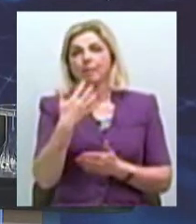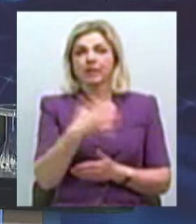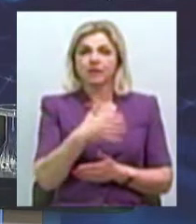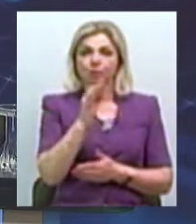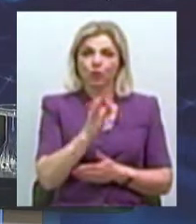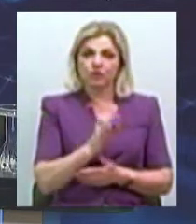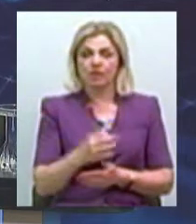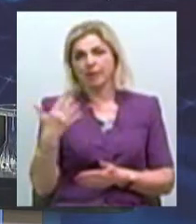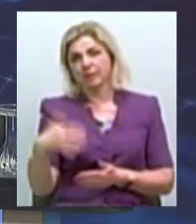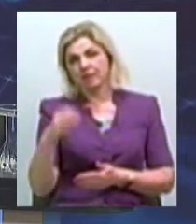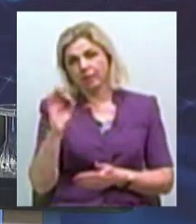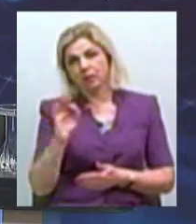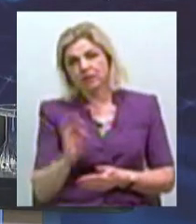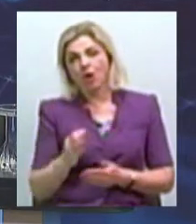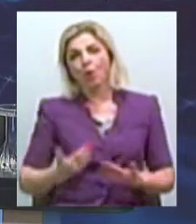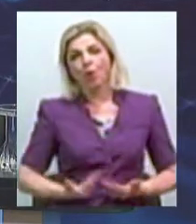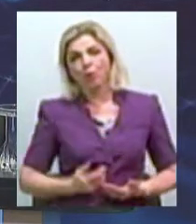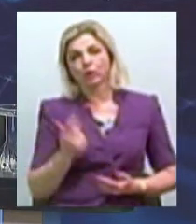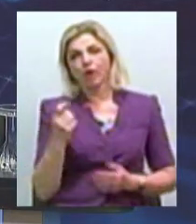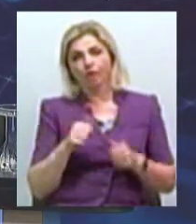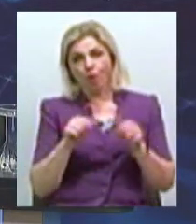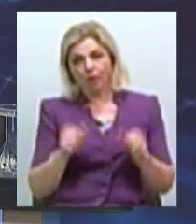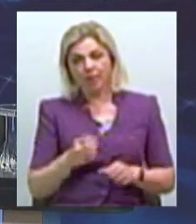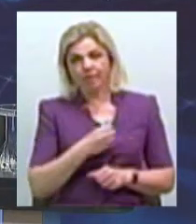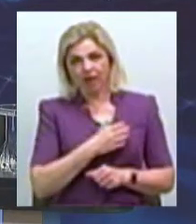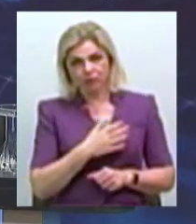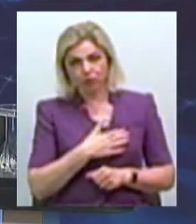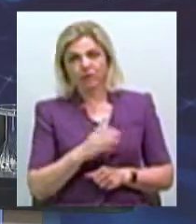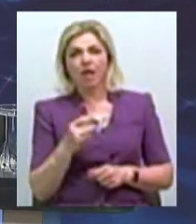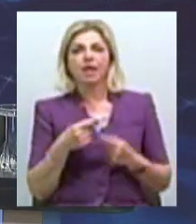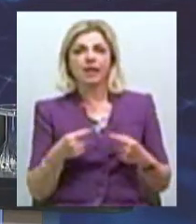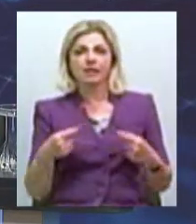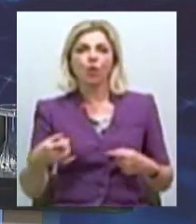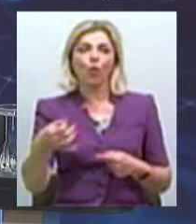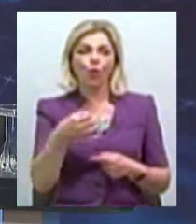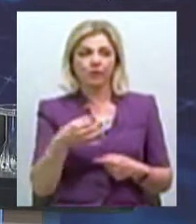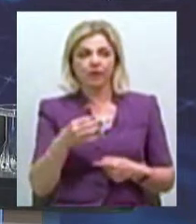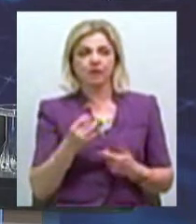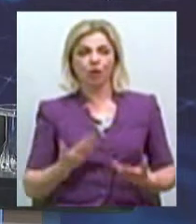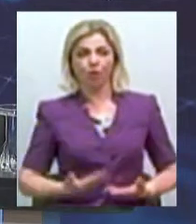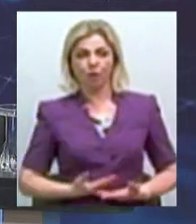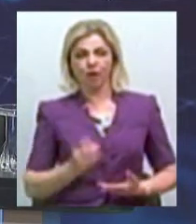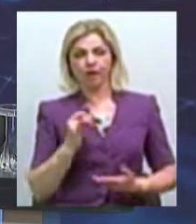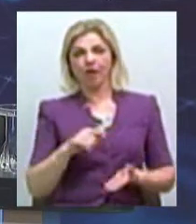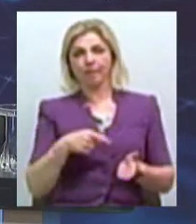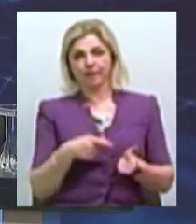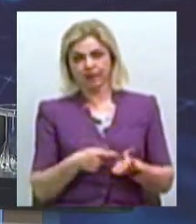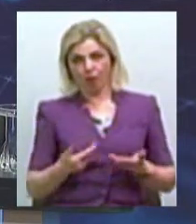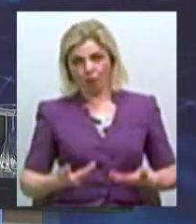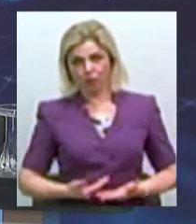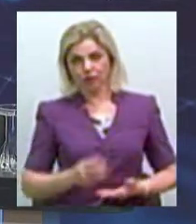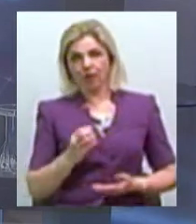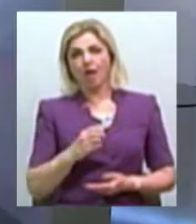50, це комунальна форма власності, різна і обласної комунальної, і обласна комунальна, і міська комунальна, і